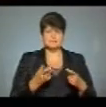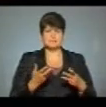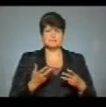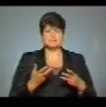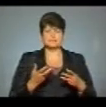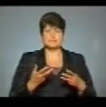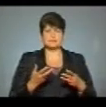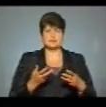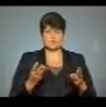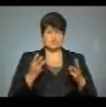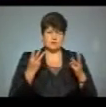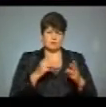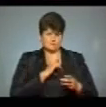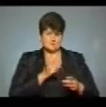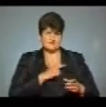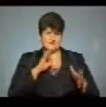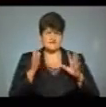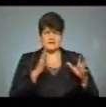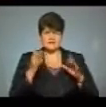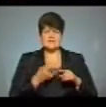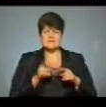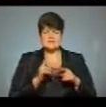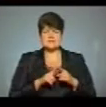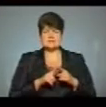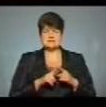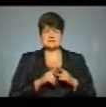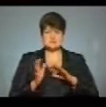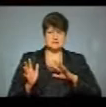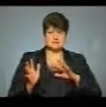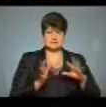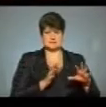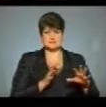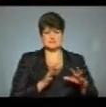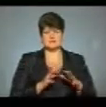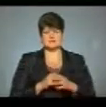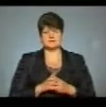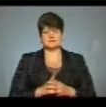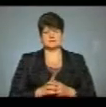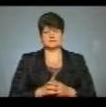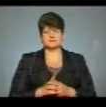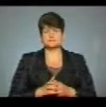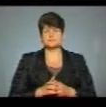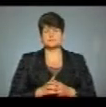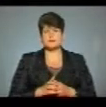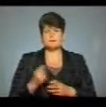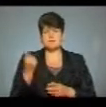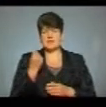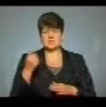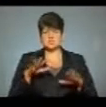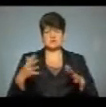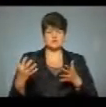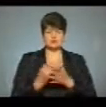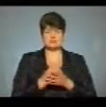пожежею, то посилився вітер і саме цим зніс струю вогнегасячої речовини. Перше місце в естафеті